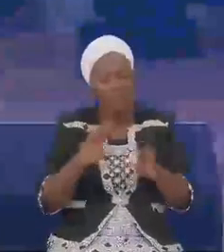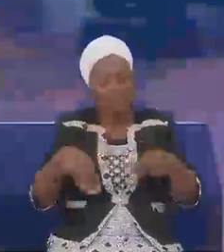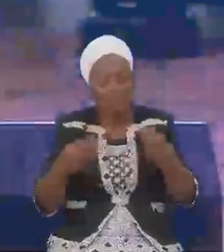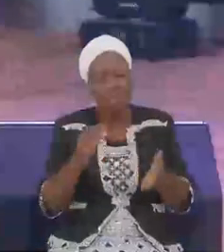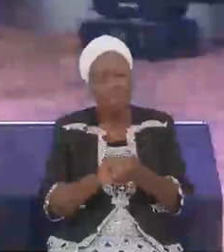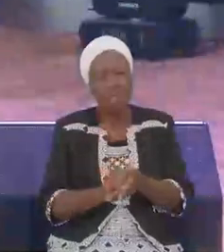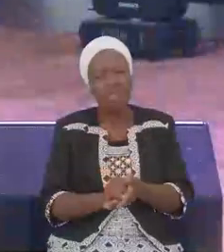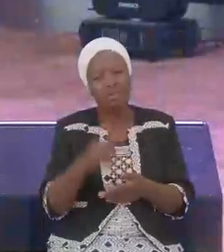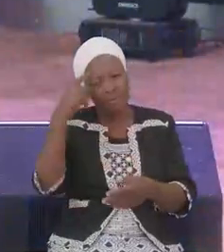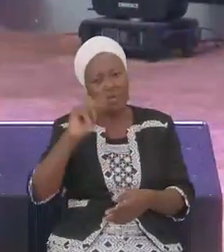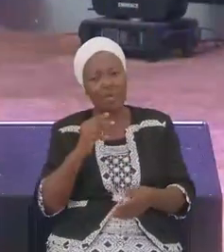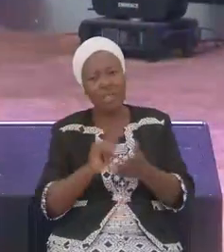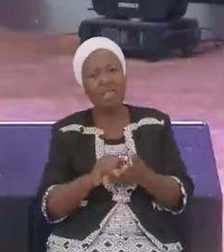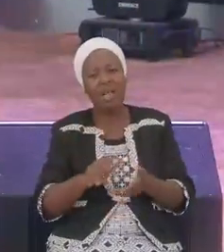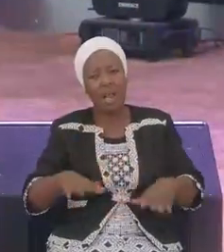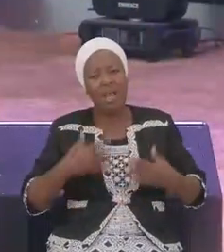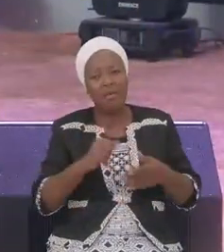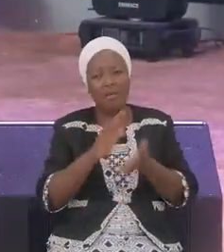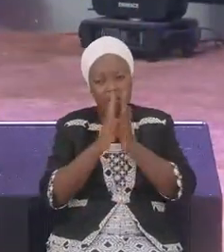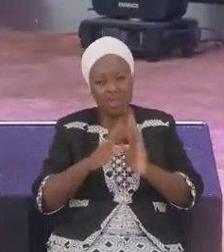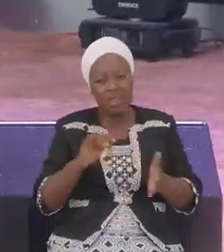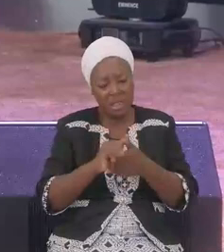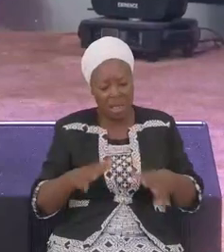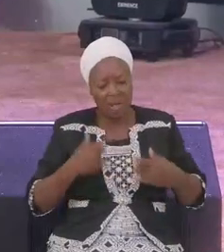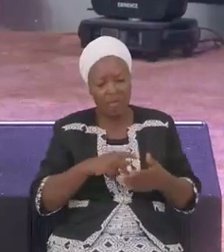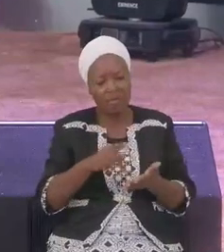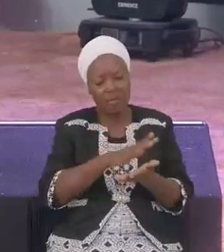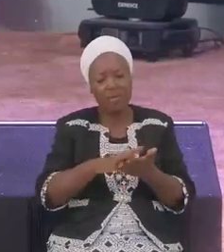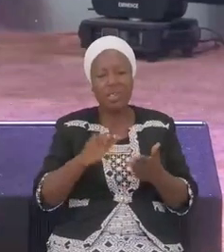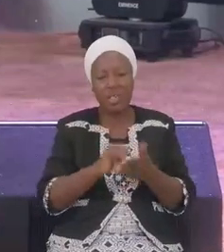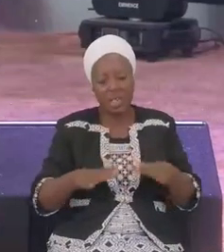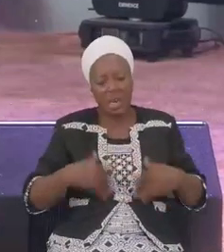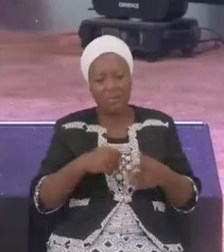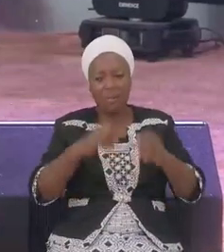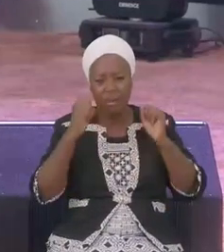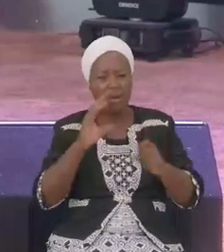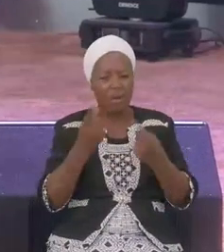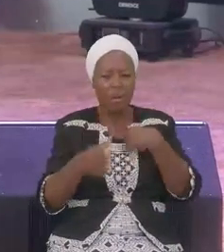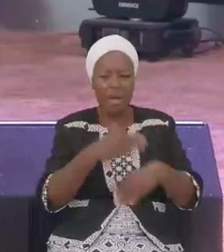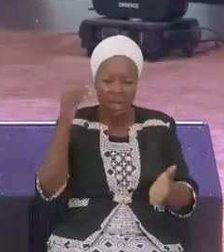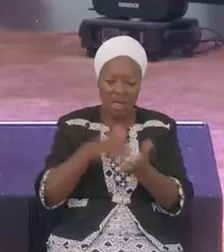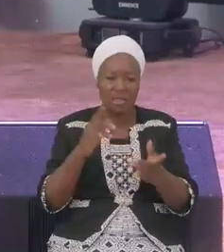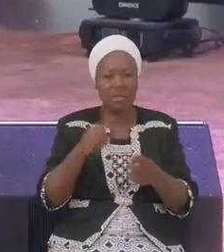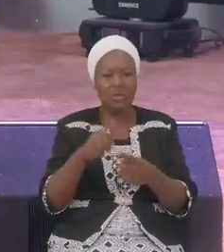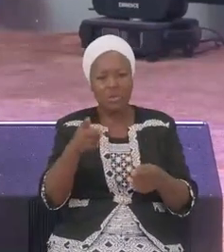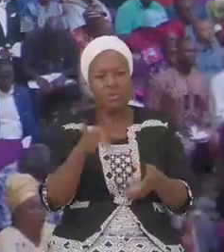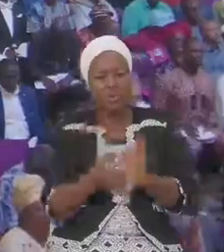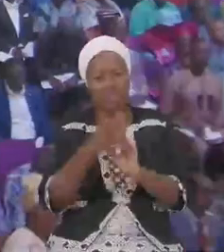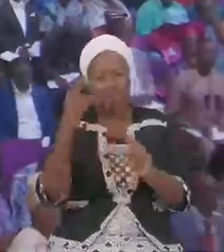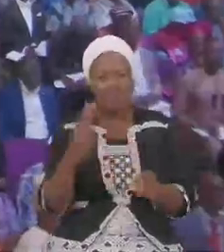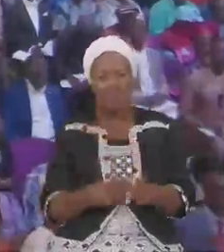vie de paix, cette vie de pureté, cette vie de puissance doit revenir à votre vie au nom de Jésus-Christ.